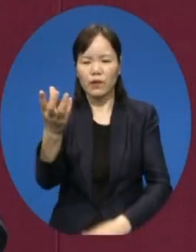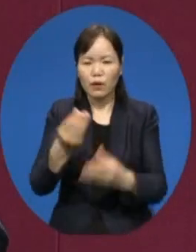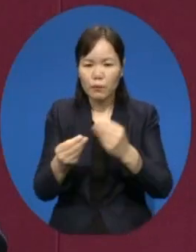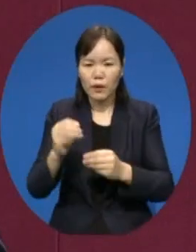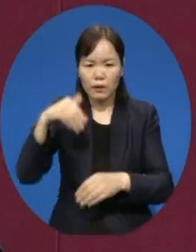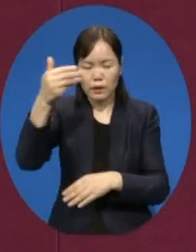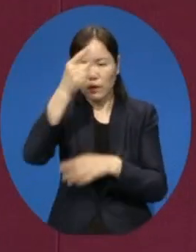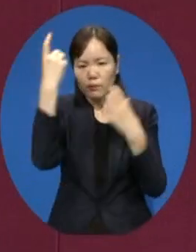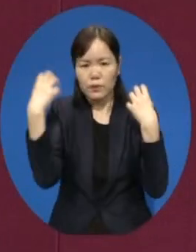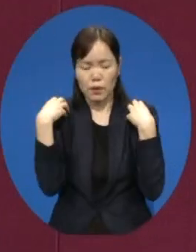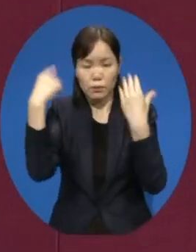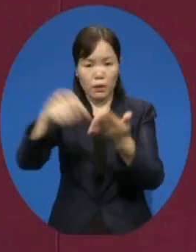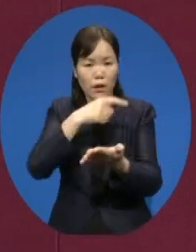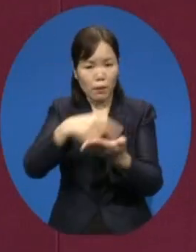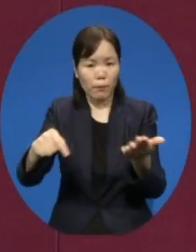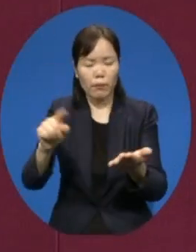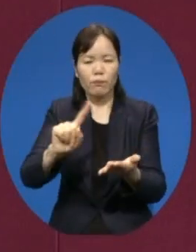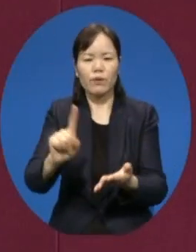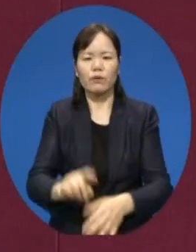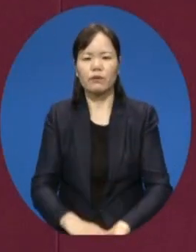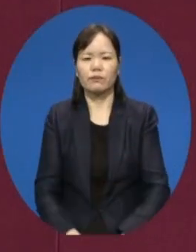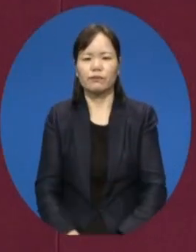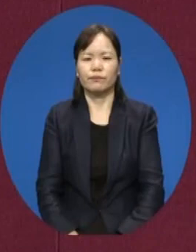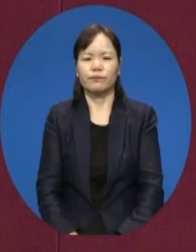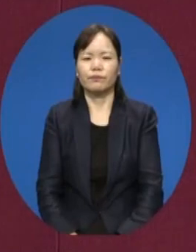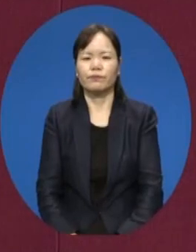정부가 갚으라고요?